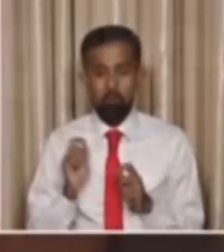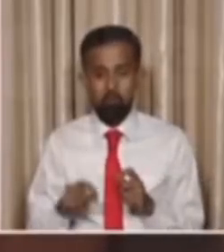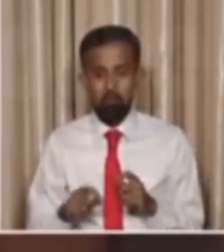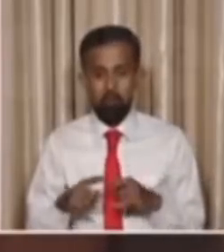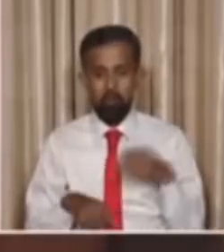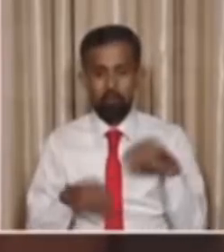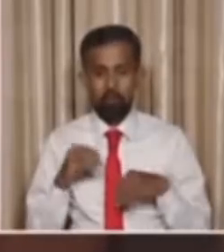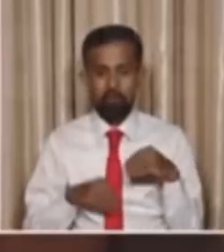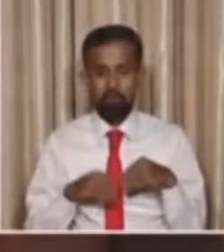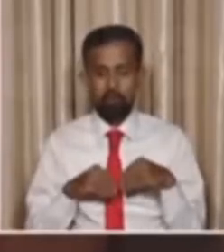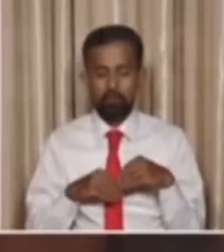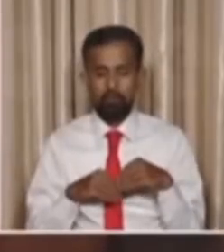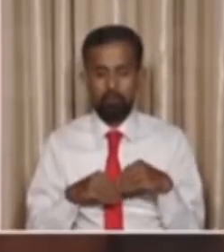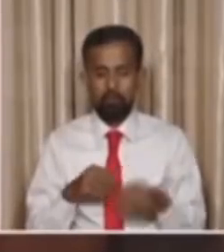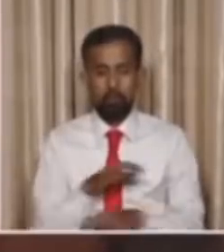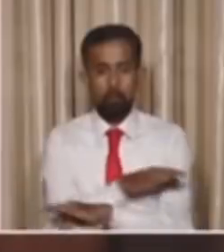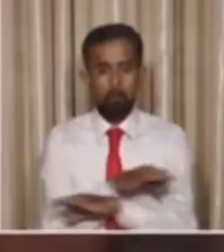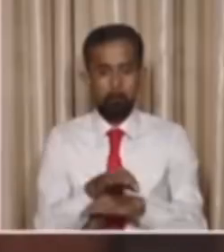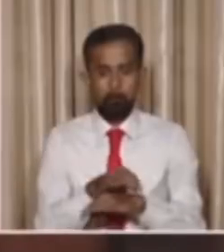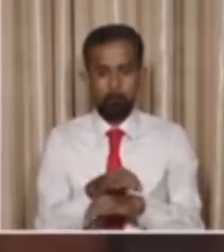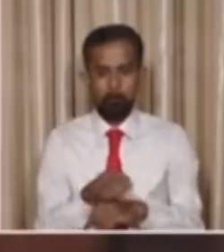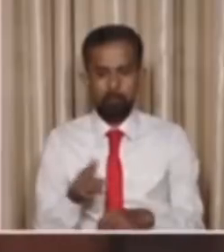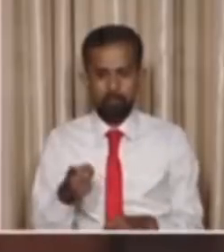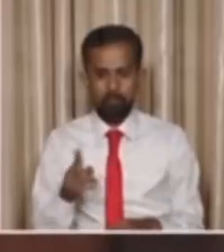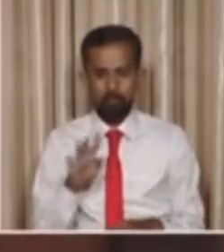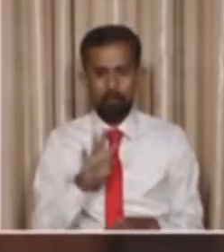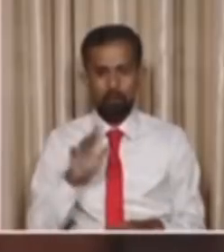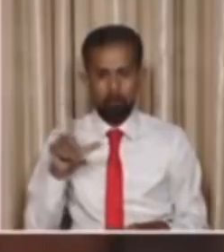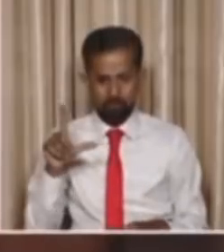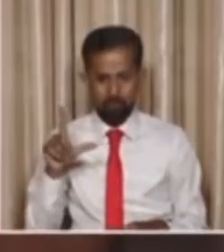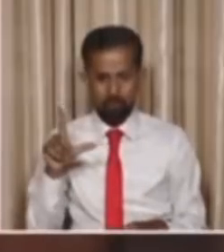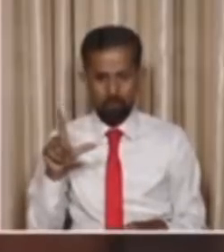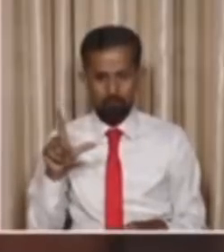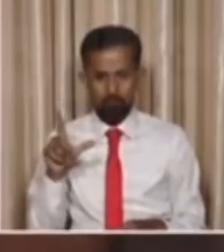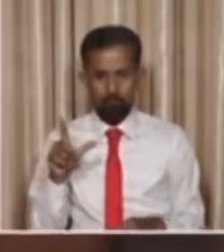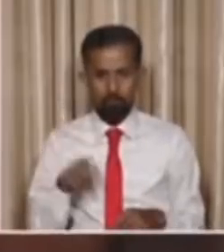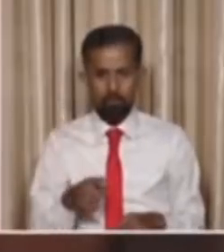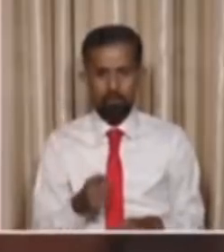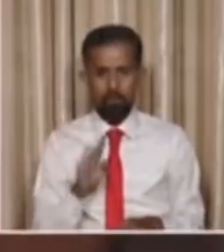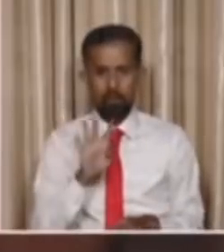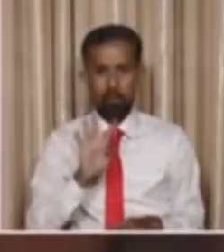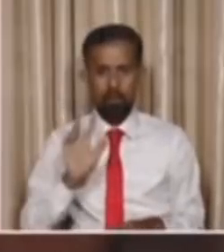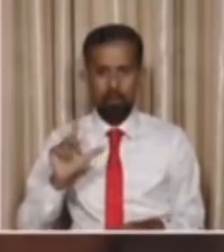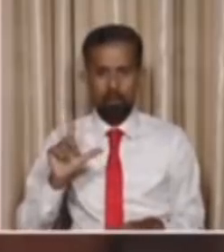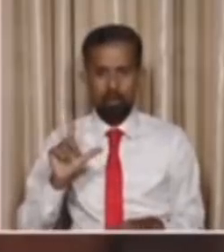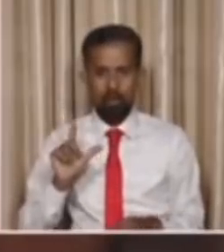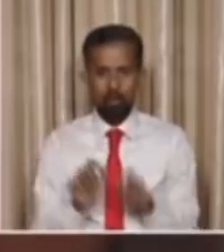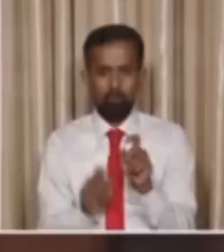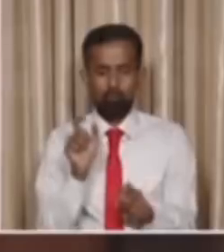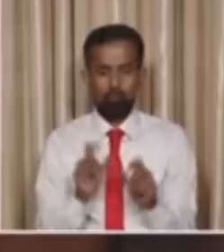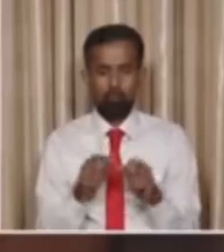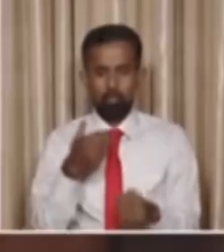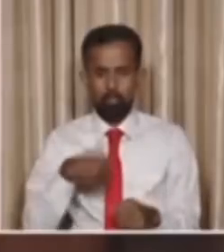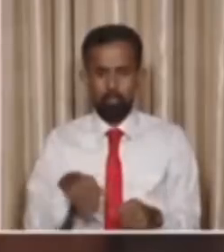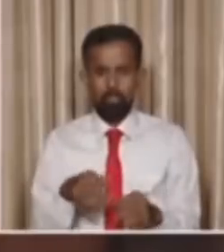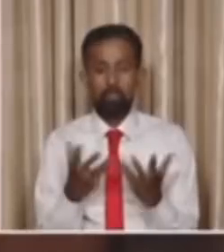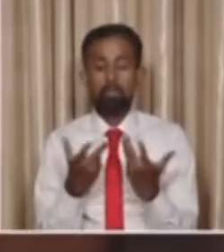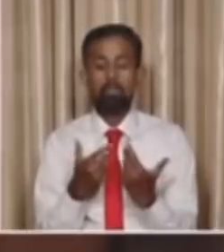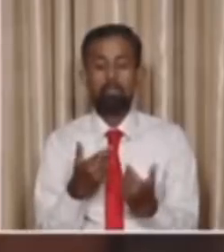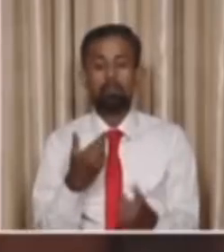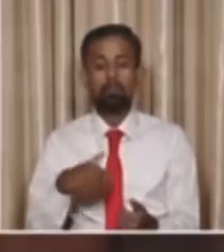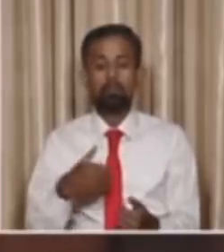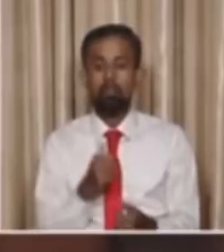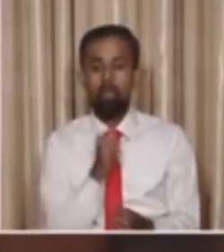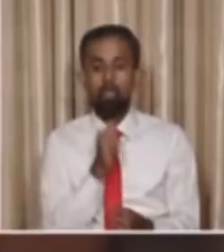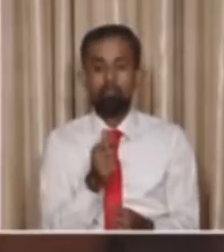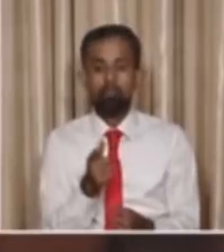ඡන්ද තියෙන ඡන්ද ප්‍රක්‍රමයේ පිළිබඳව. මම දැන් ඡන්ද 147ක්ද කොහෙද තියෙනවා මේ 147ක් ඡන්ද තියෙන කට්ටියෙන් ක්‍රිකට් ඇත්තටම කී දෙනෙක් ගහනවද? දැන්